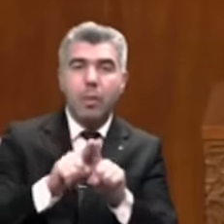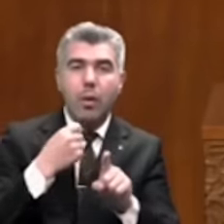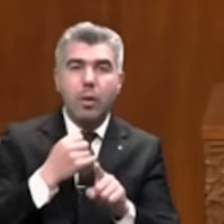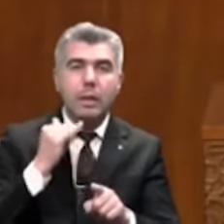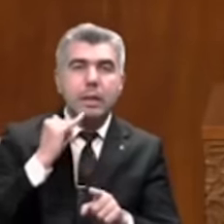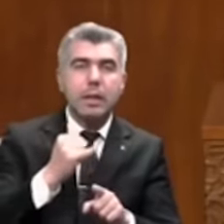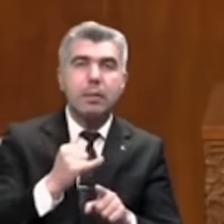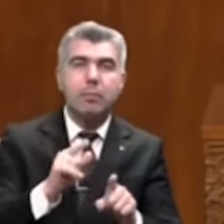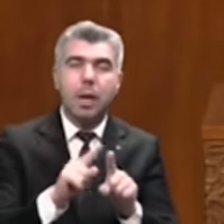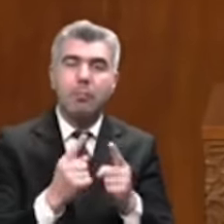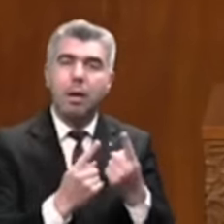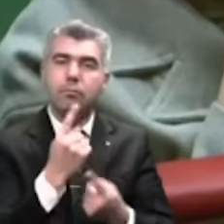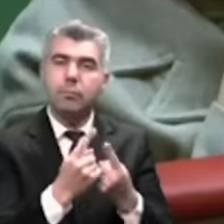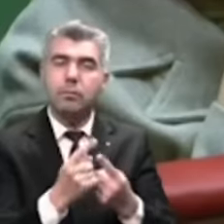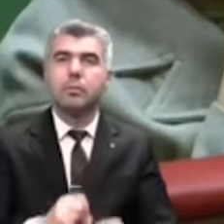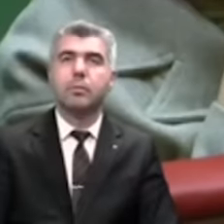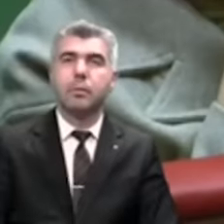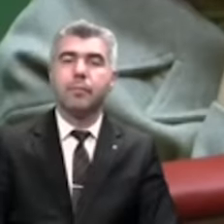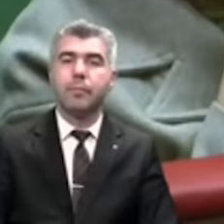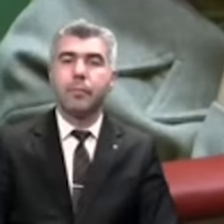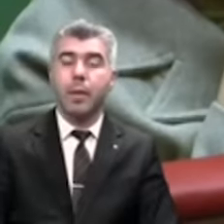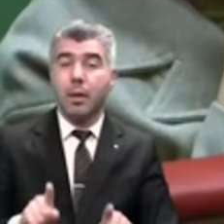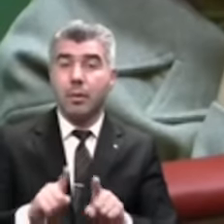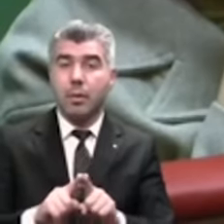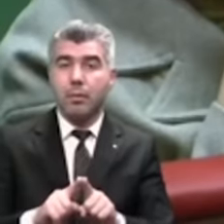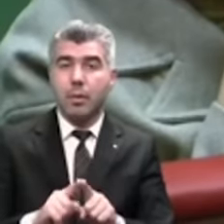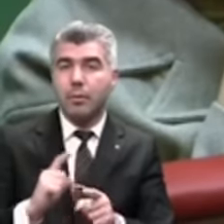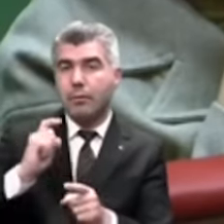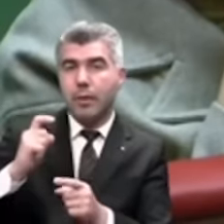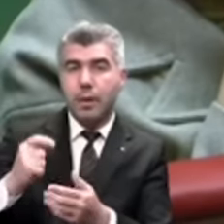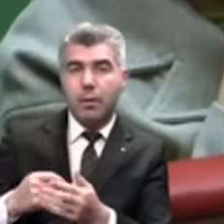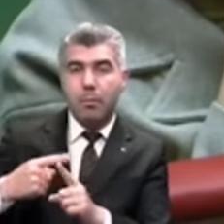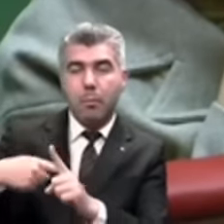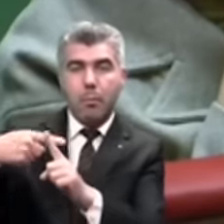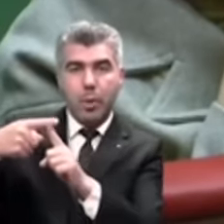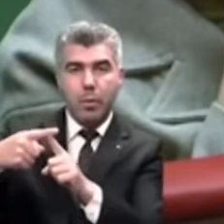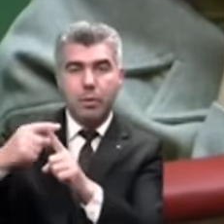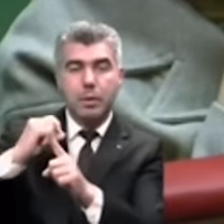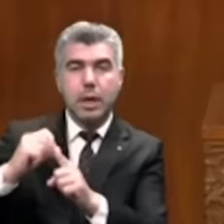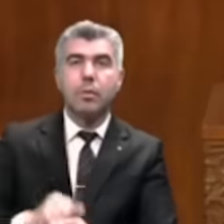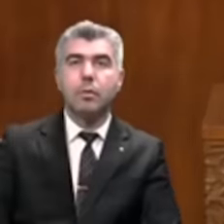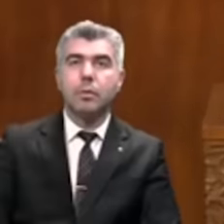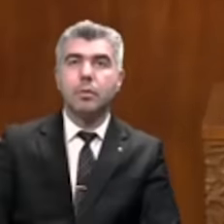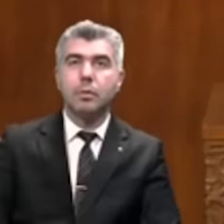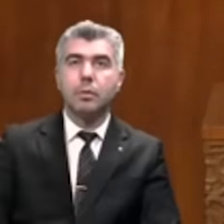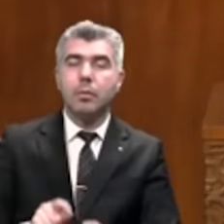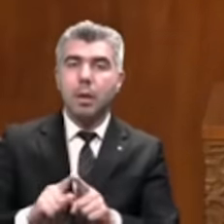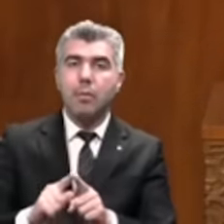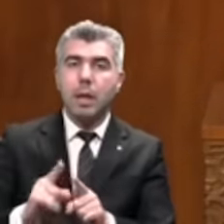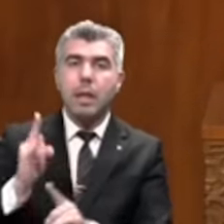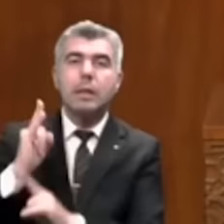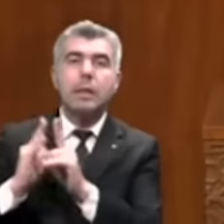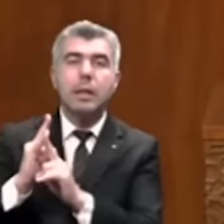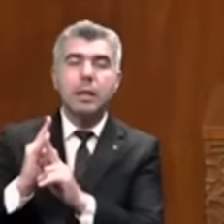اللي تعطى كذلك غادي نديروا ليه التقييم ديالو، الا باش نصحوا واحد الوضع ديال